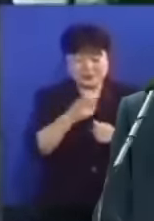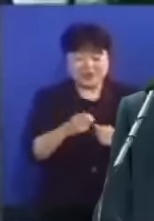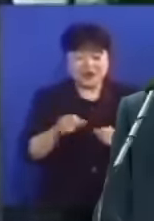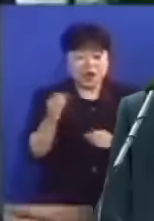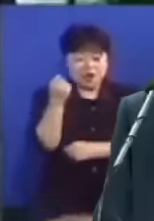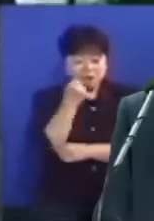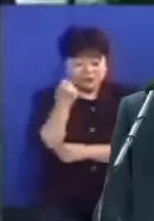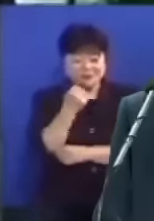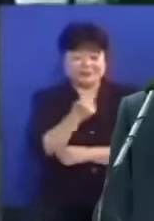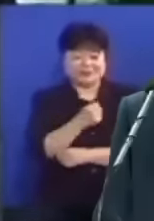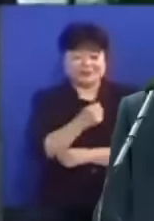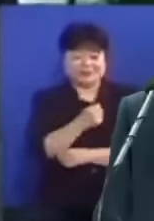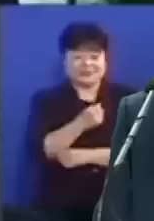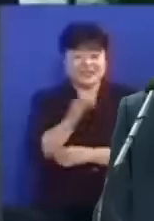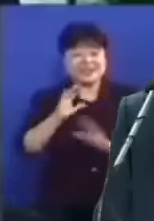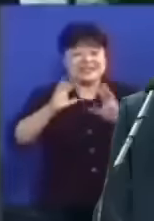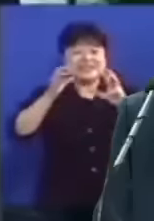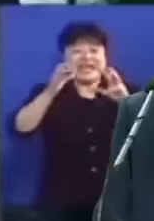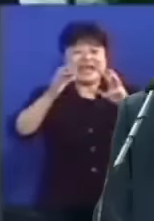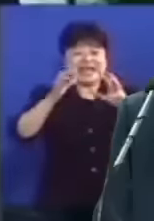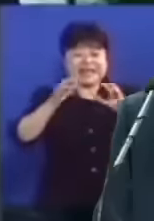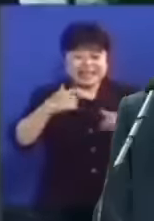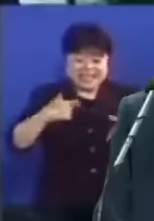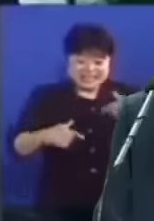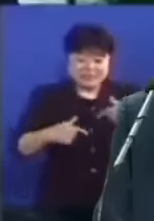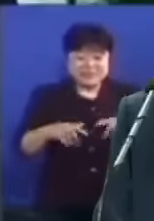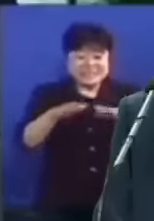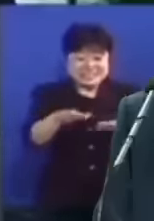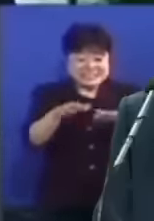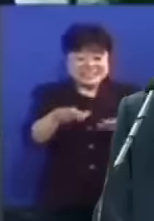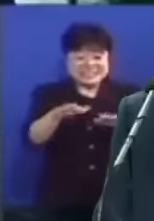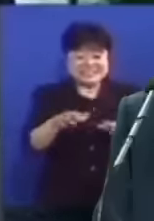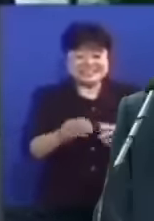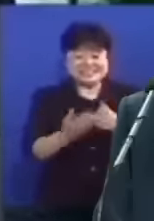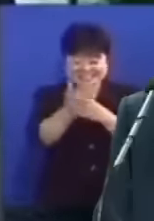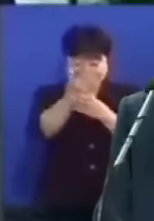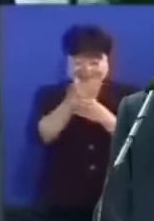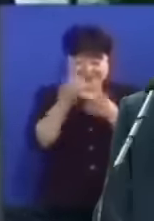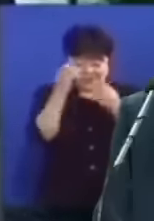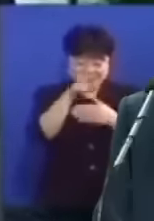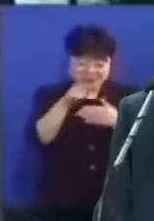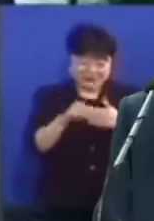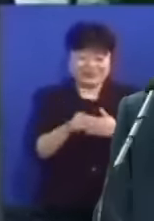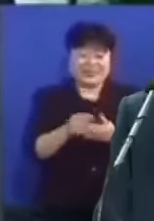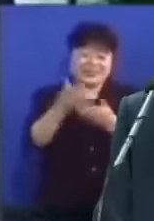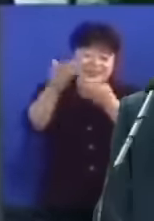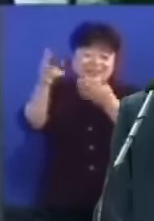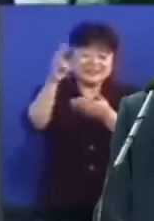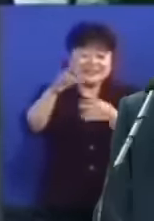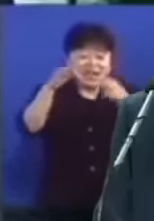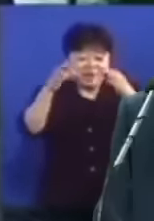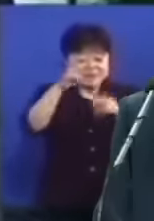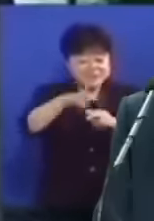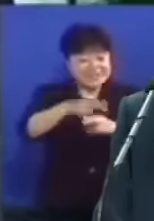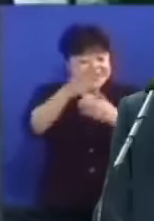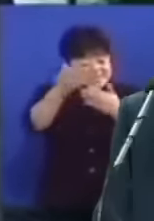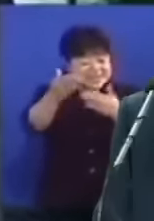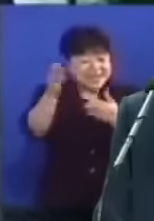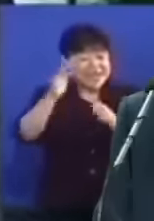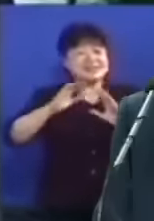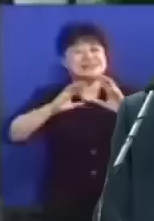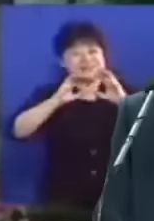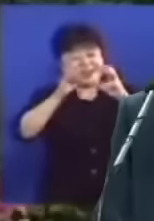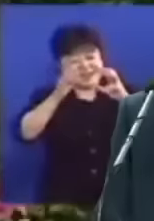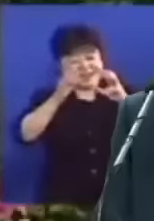들썩거리고 천국에 기쁨의 지진이 일어나게 되는 것입니다. 고통 중에 드리는 찬미의 제사는